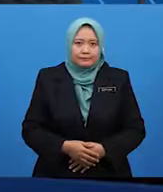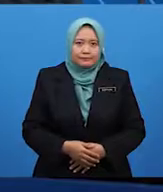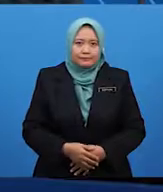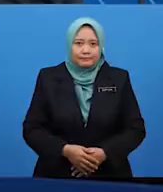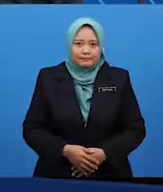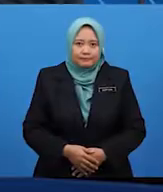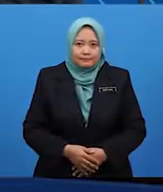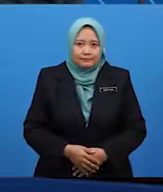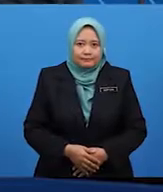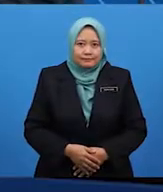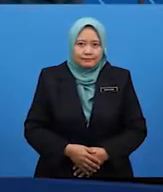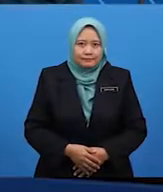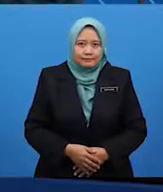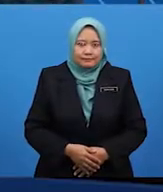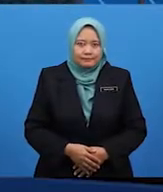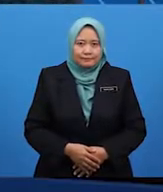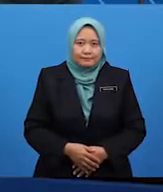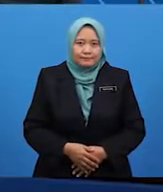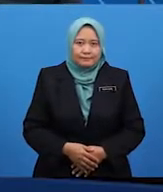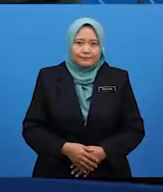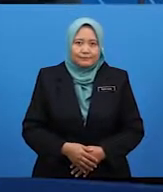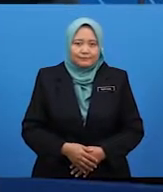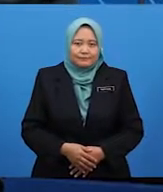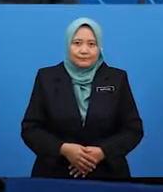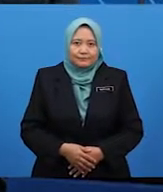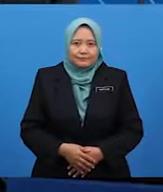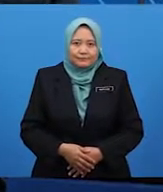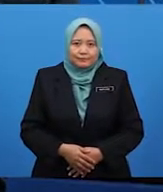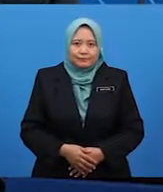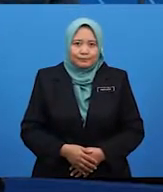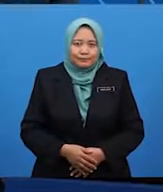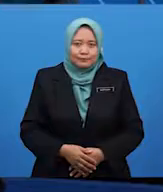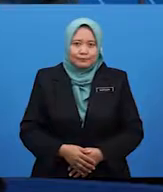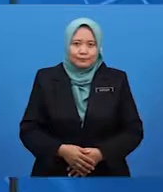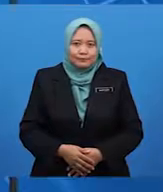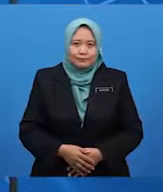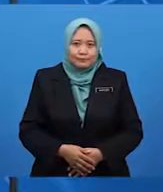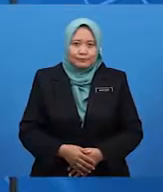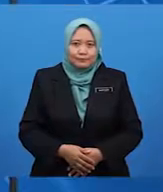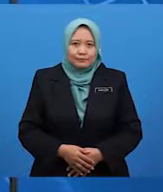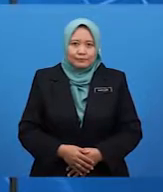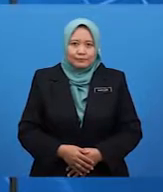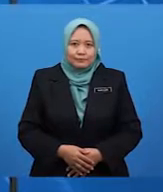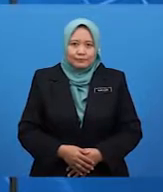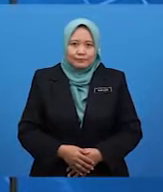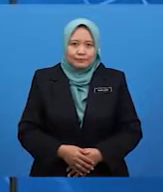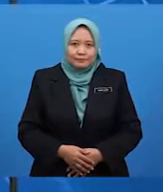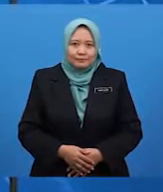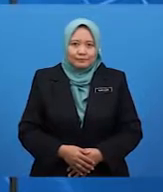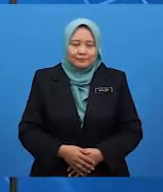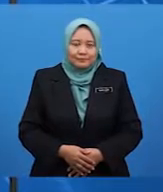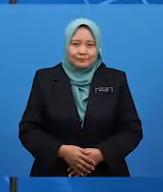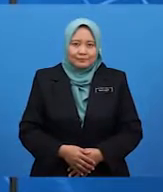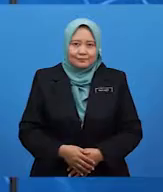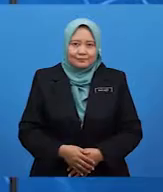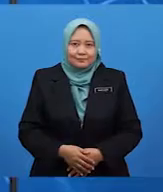kalau ada kata pelajar-pelajar kurang jelas, itu contoh yang paling ketara. Jadi seterusnya apa pula dengan cetakan benam Cikgu? Okey, saya ke Cikgu Wan